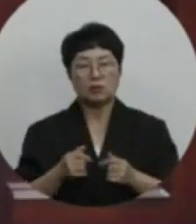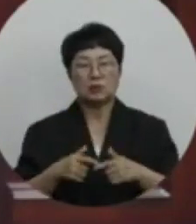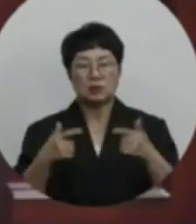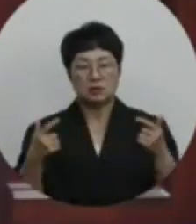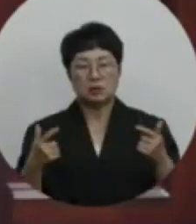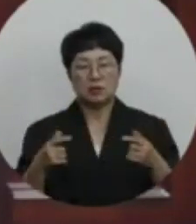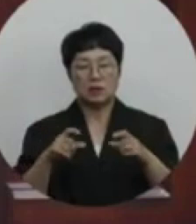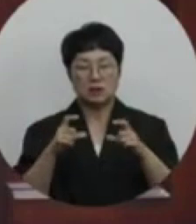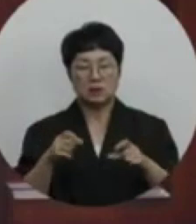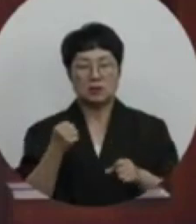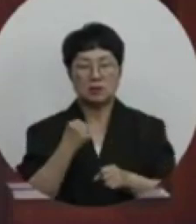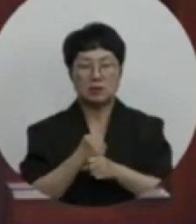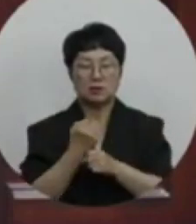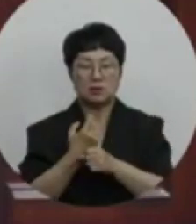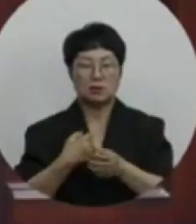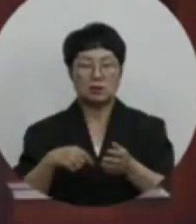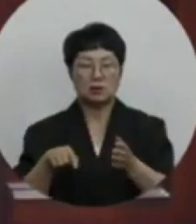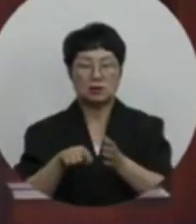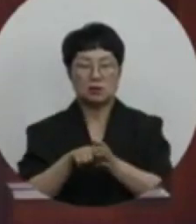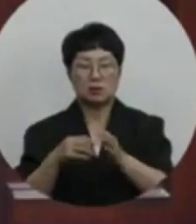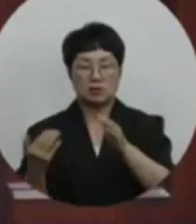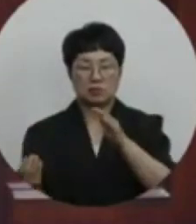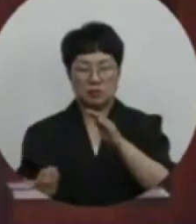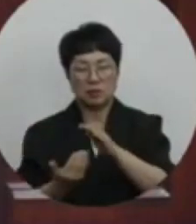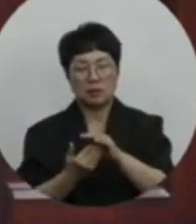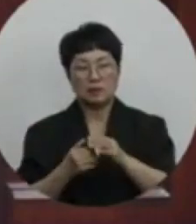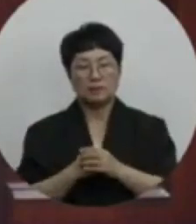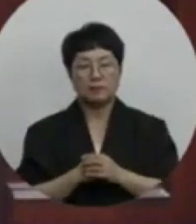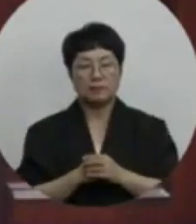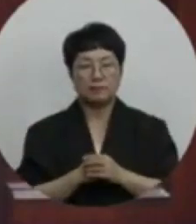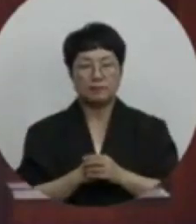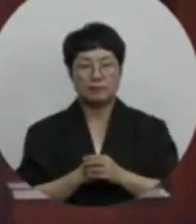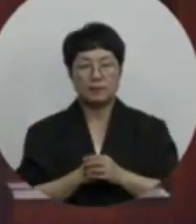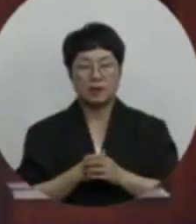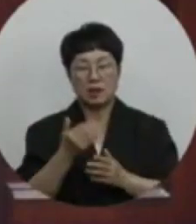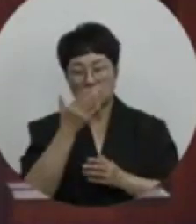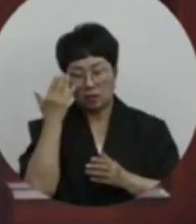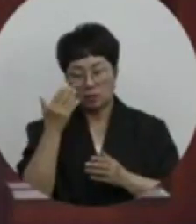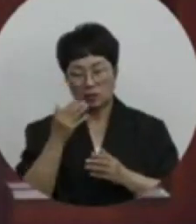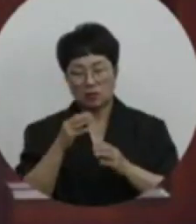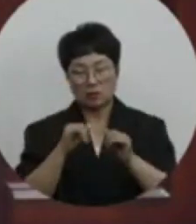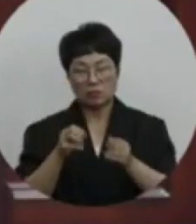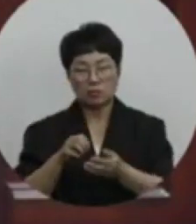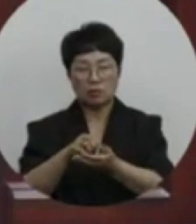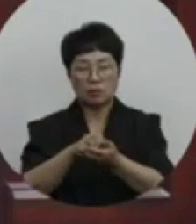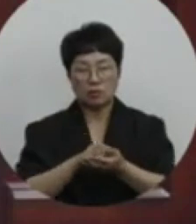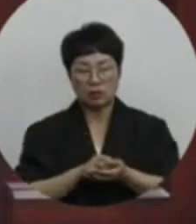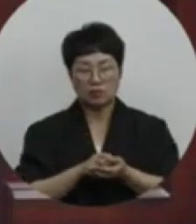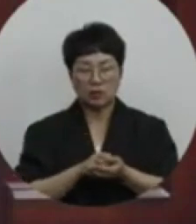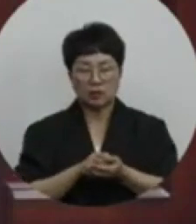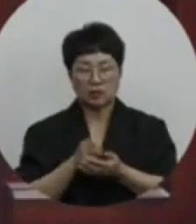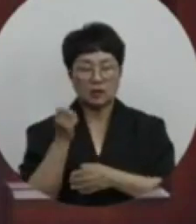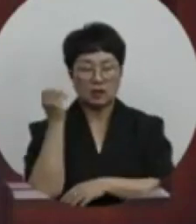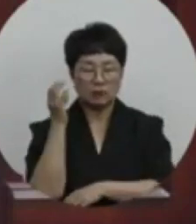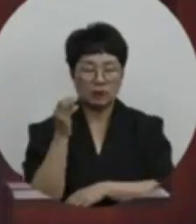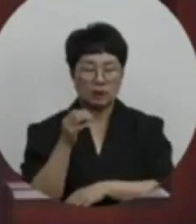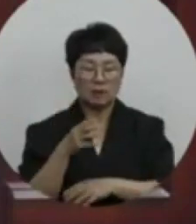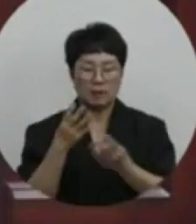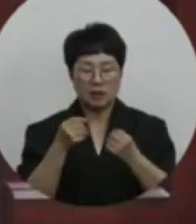이루기 위함이었습니다. 그러나 여주시는 청년 인구를 유입할 수 있는 인프라가 현저히